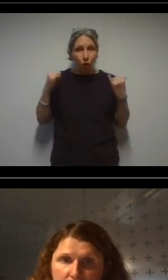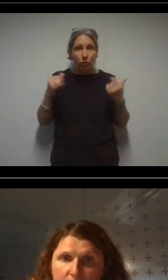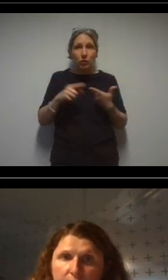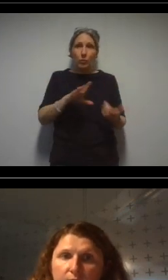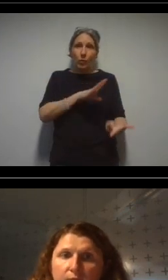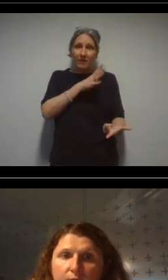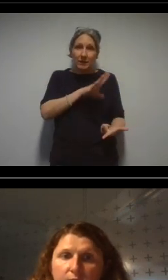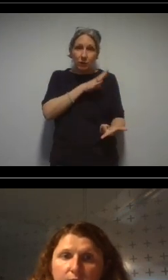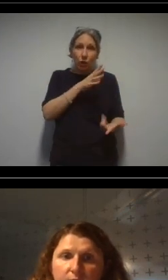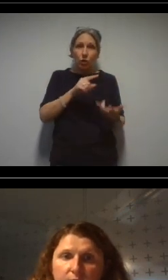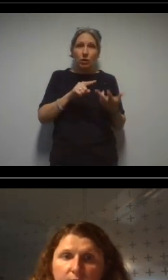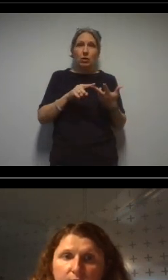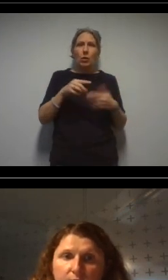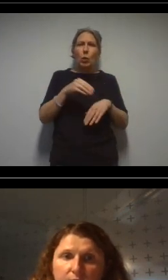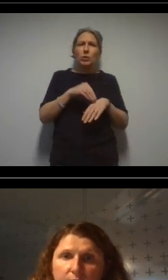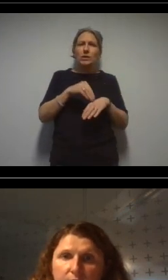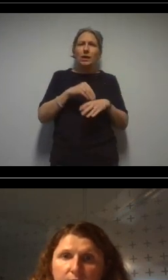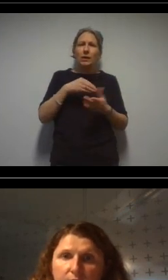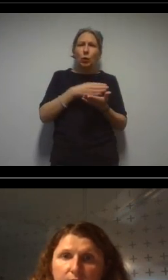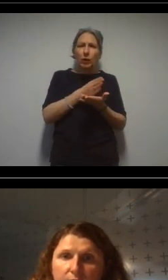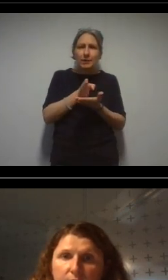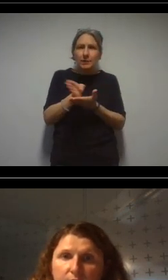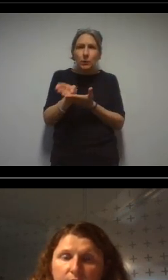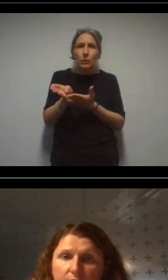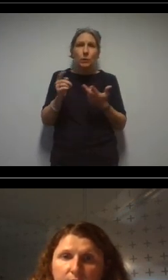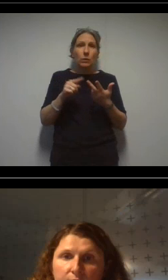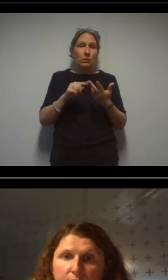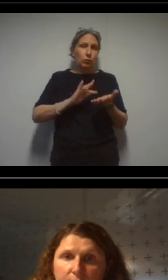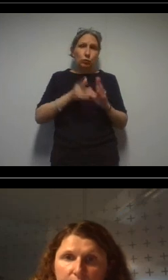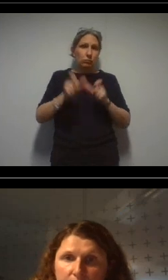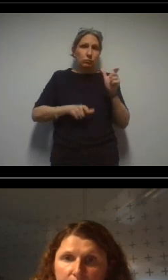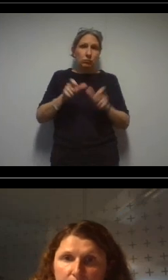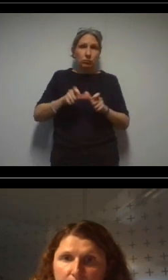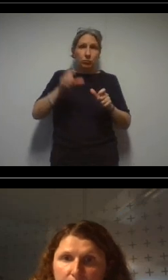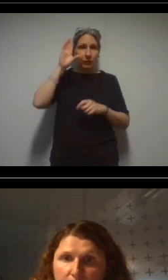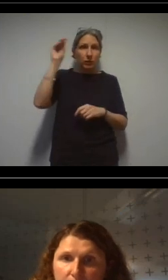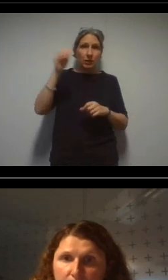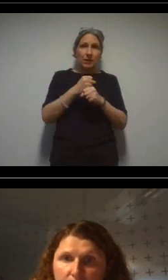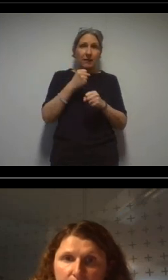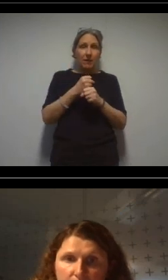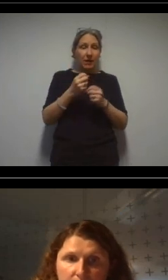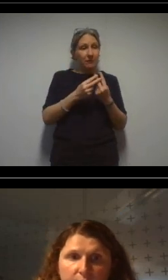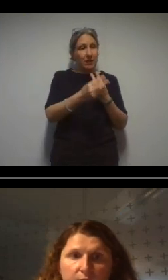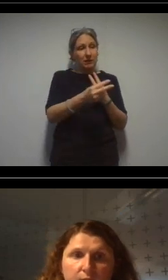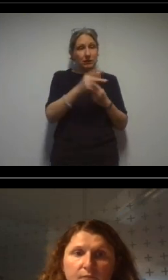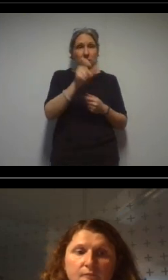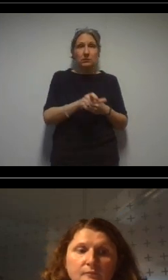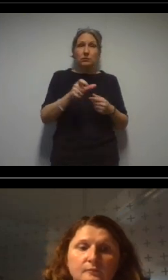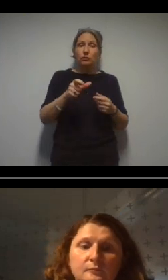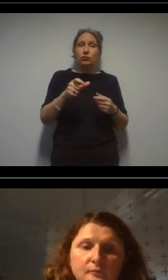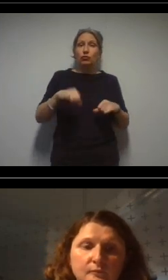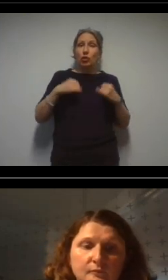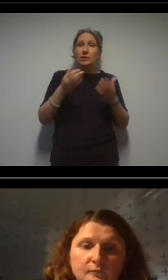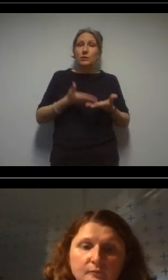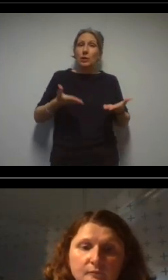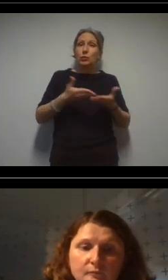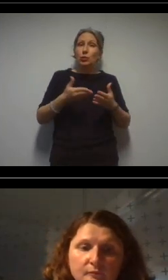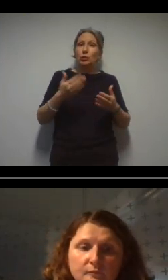conseils d'orientation, de tous les professionnels qui interviennent auprès des jeunes en situation de handicap par le biais du rectorat et de l'académie. Donc, il y